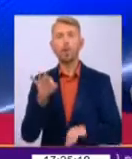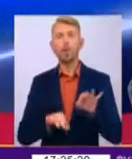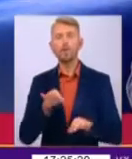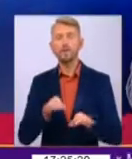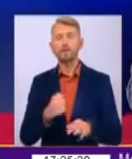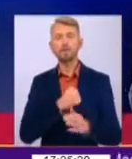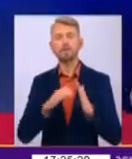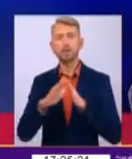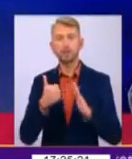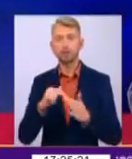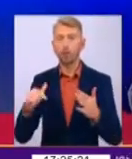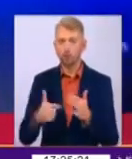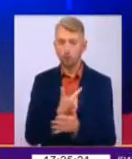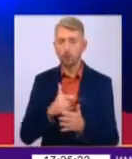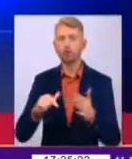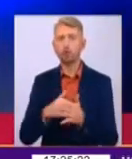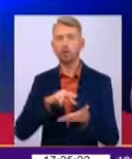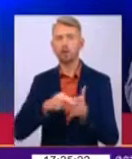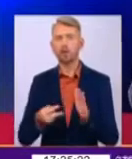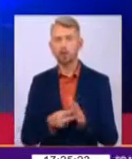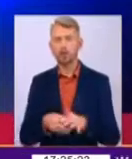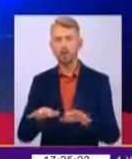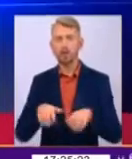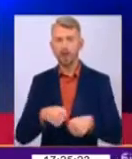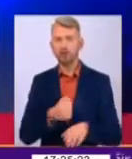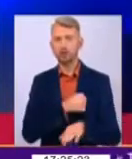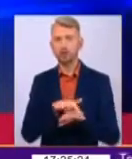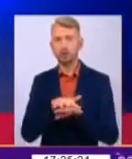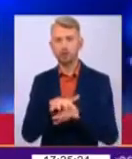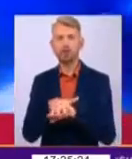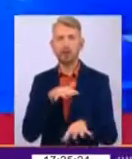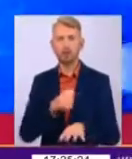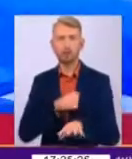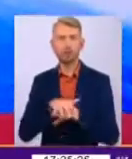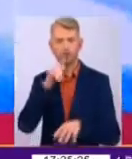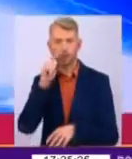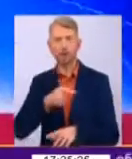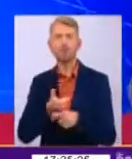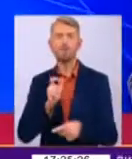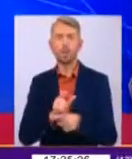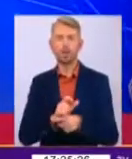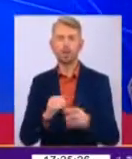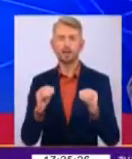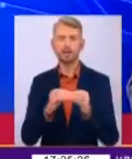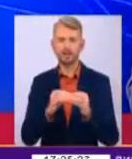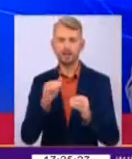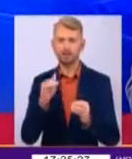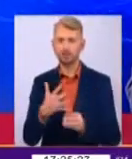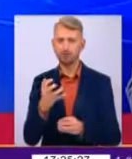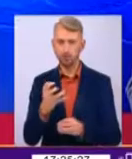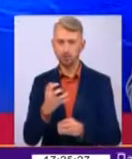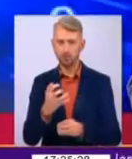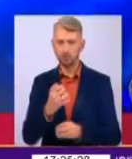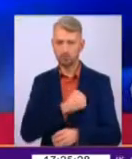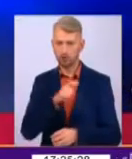знову. Знову планують забрати до лав Збройних сил України понад 10,5 тисяч